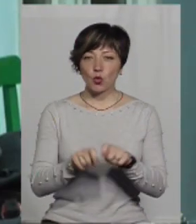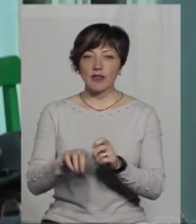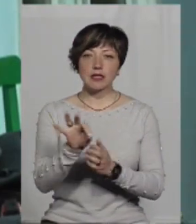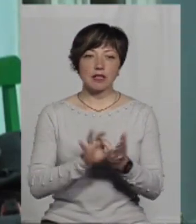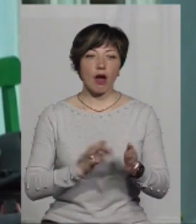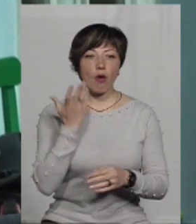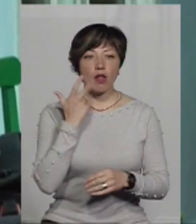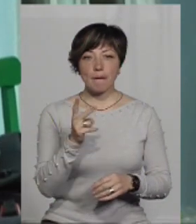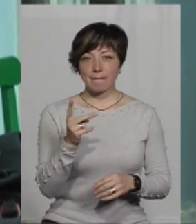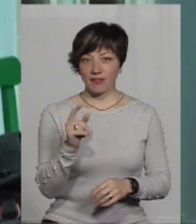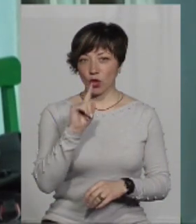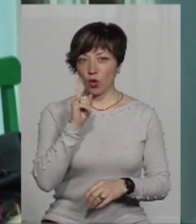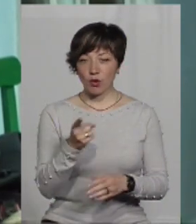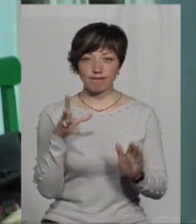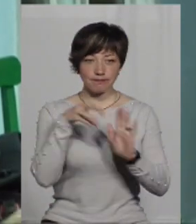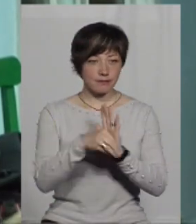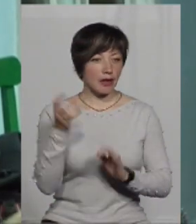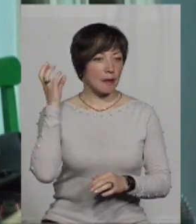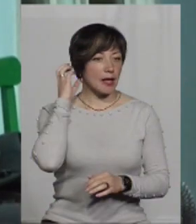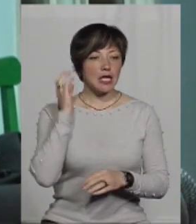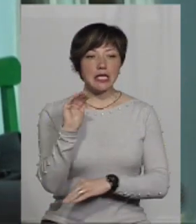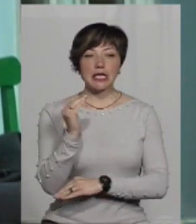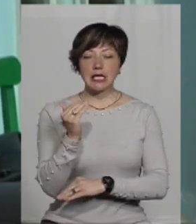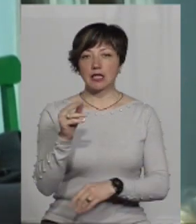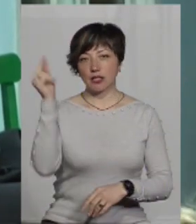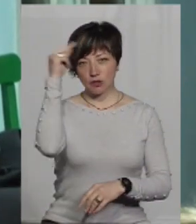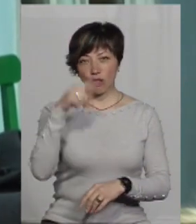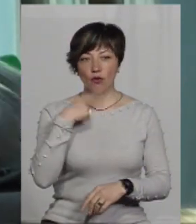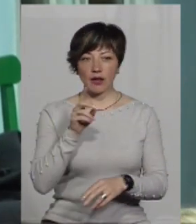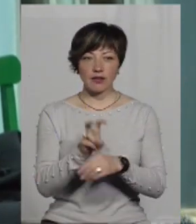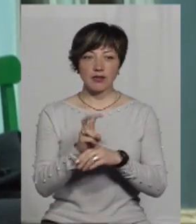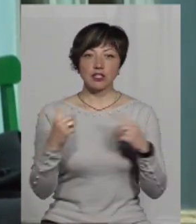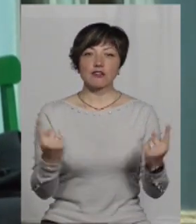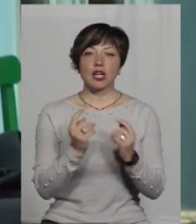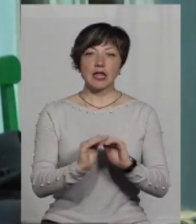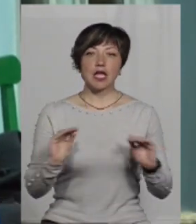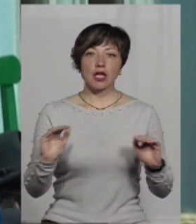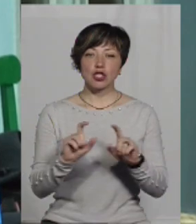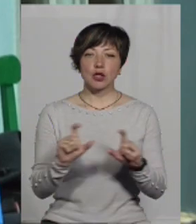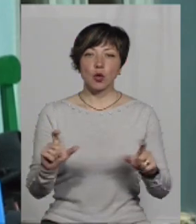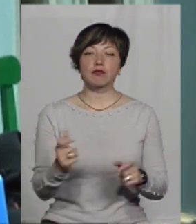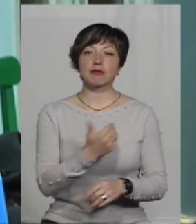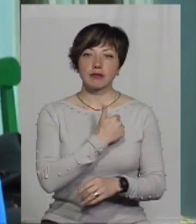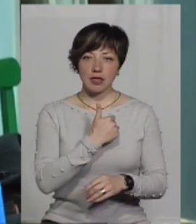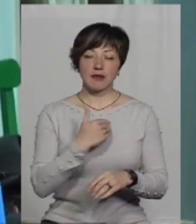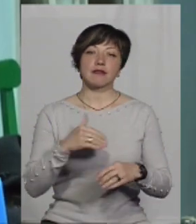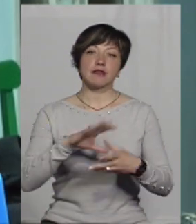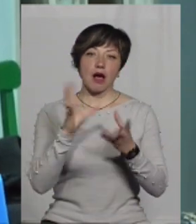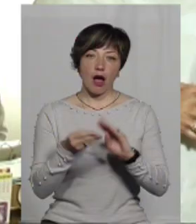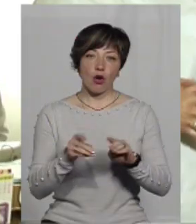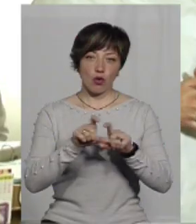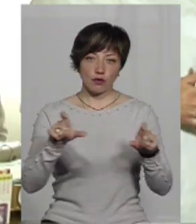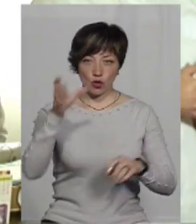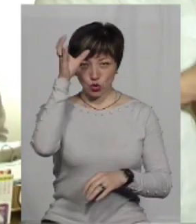Поліні було 1,5 роки, їй вживили імплантат. Дитина навчилася говорити, відвідує звичайний дитячий садок і збирається в звичайну загальноосвітню